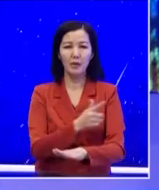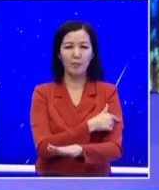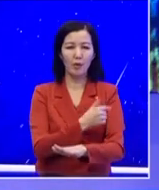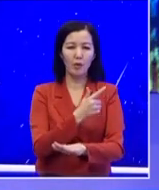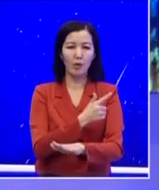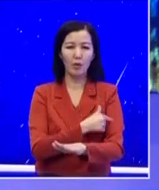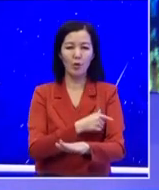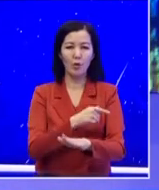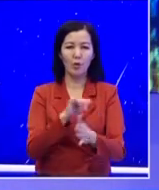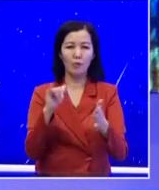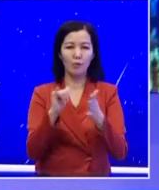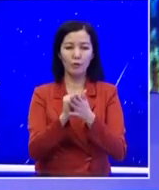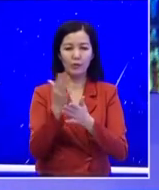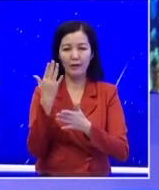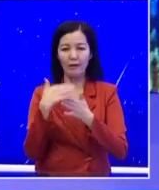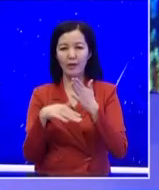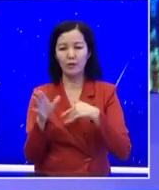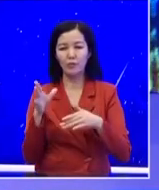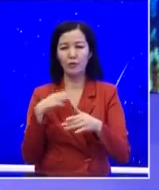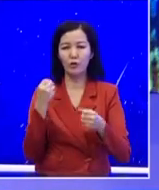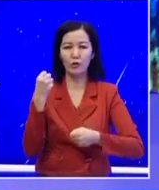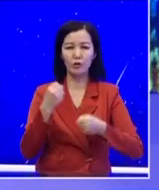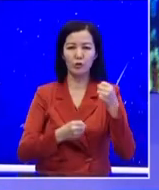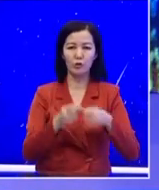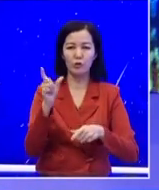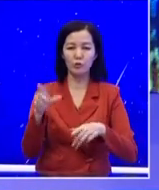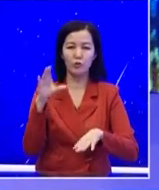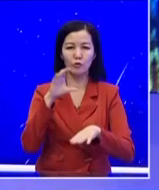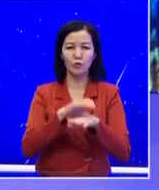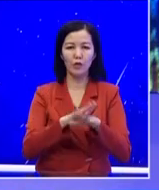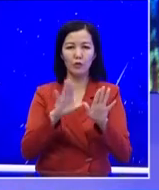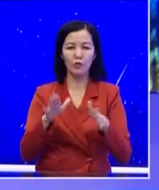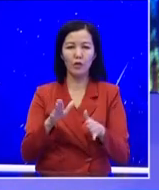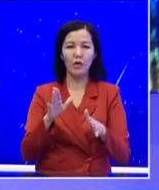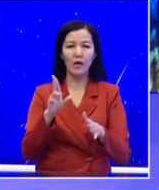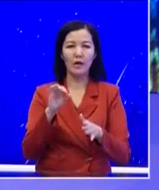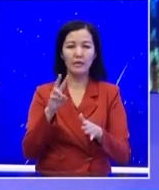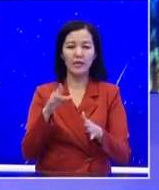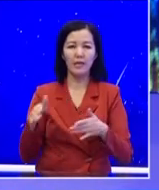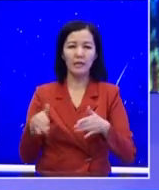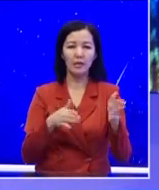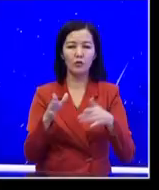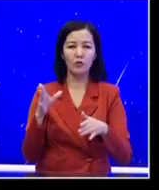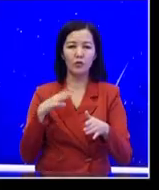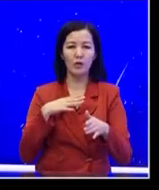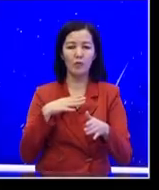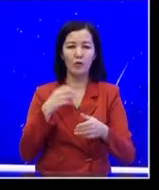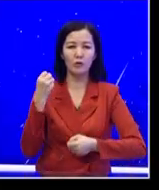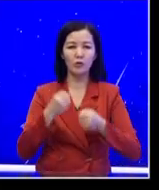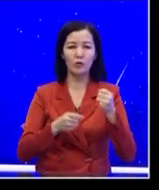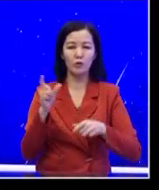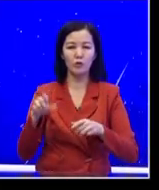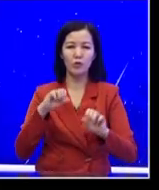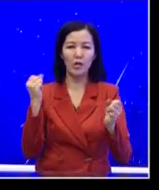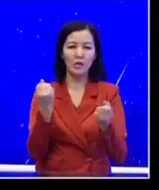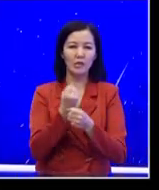Блокпосты елемеген Бентли маркалы автомобиль жүргізушісі ұсталды. Оқиға Қаскелең тас жолында болған. Көлікті тізгіндеген жүргізуші